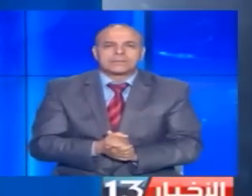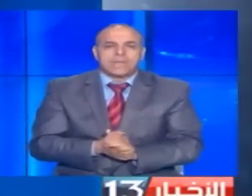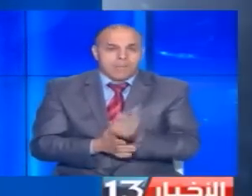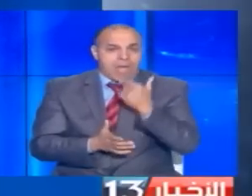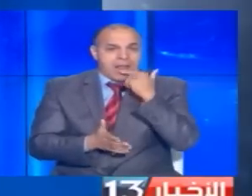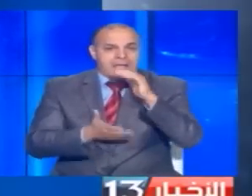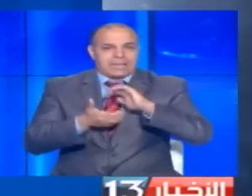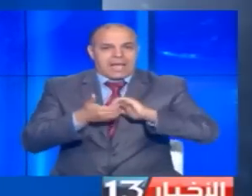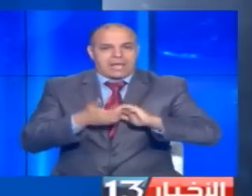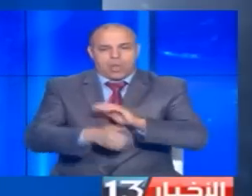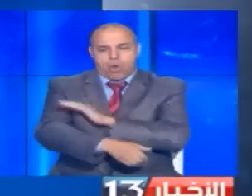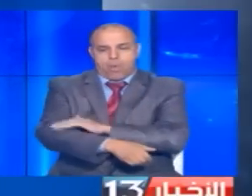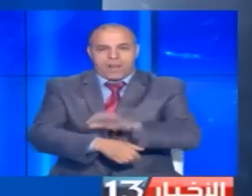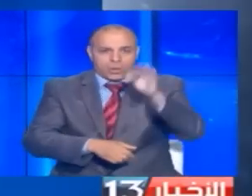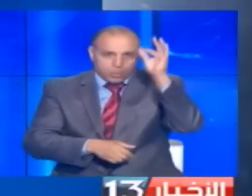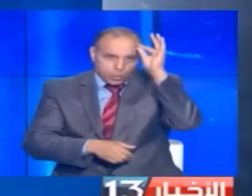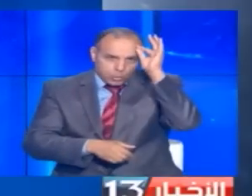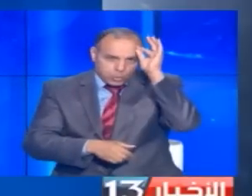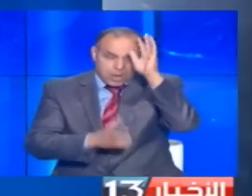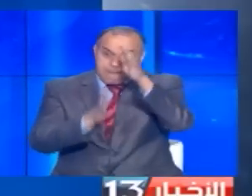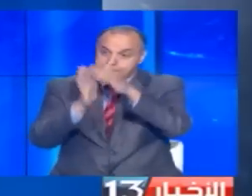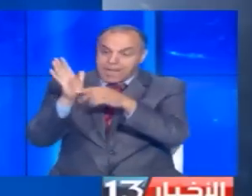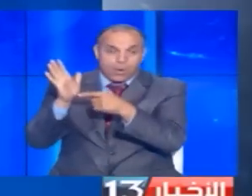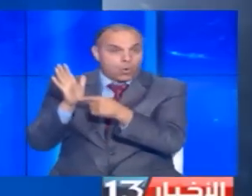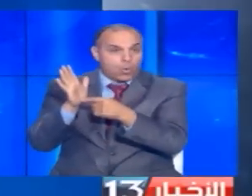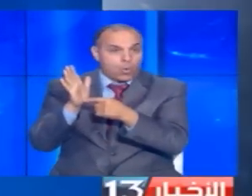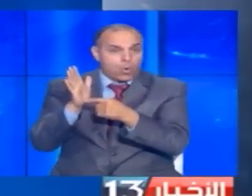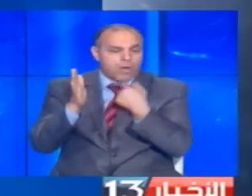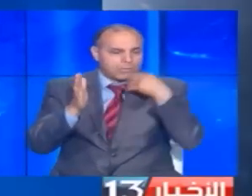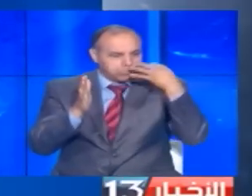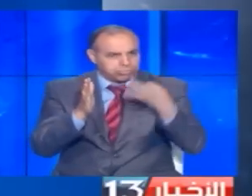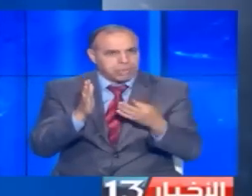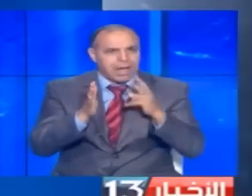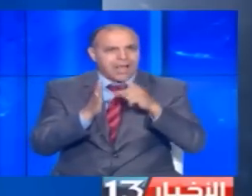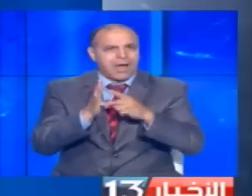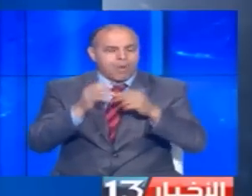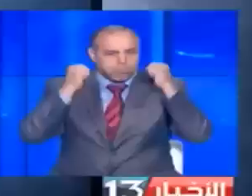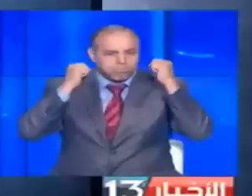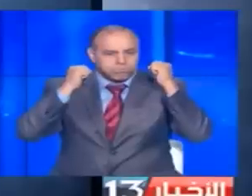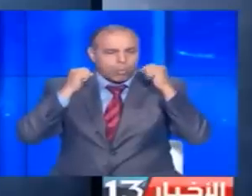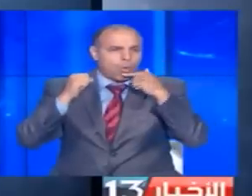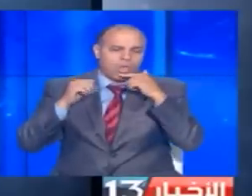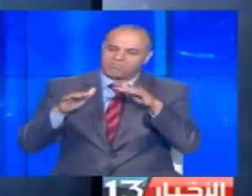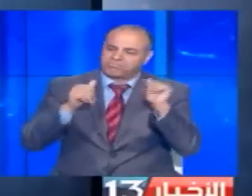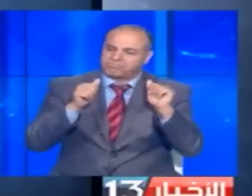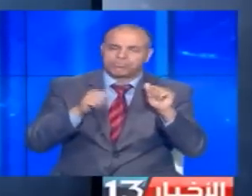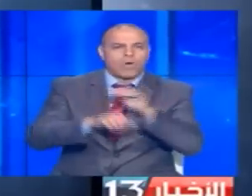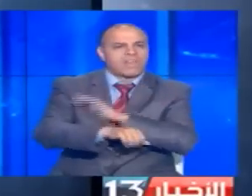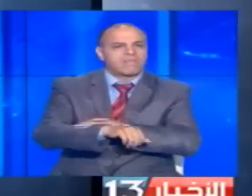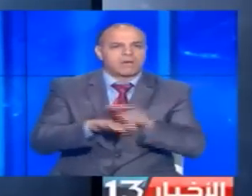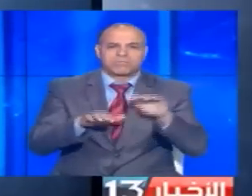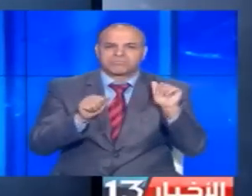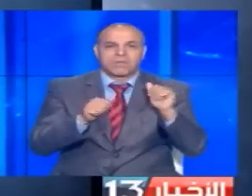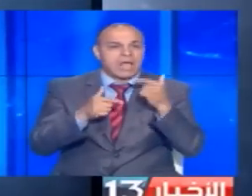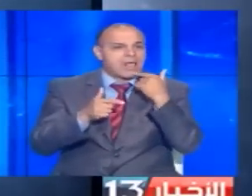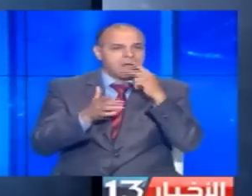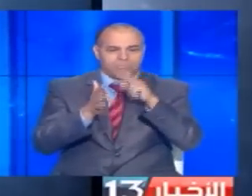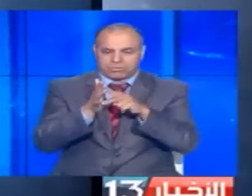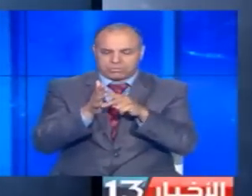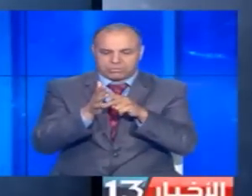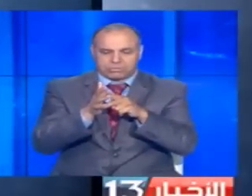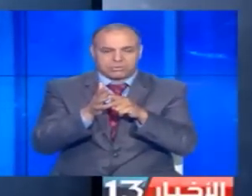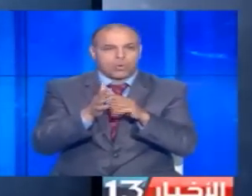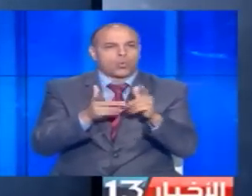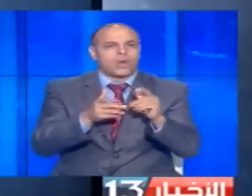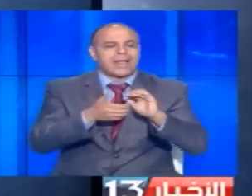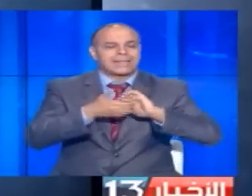كما أعلن اتحاد عمال تونس في بيان له عدم التزامه بقرار الإضراب في القطاع العام والوظيفة العمومية المقرر تنفيذه من